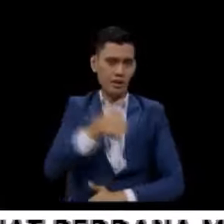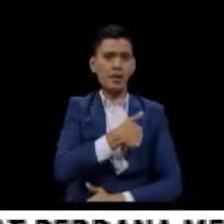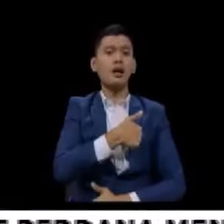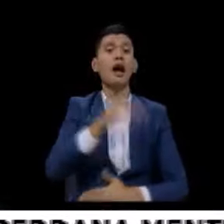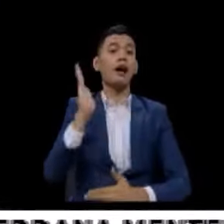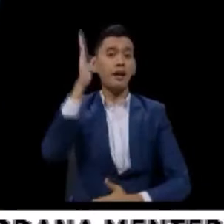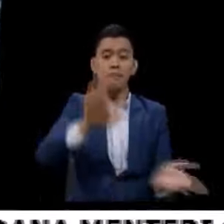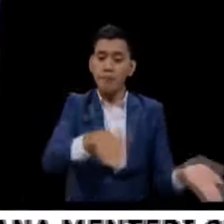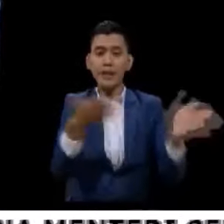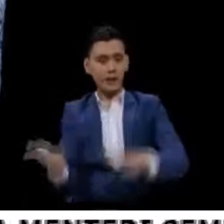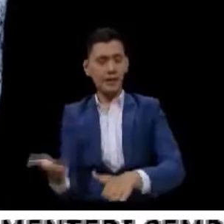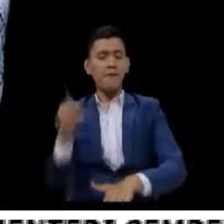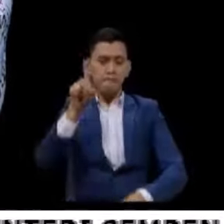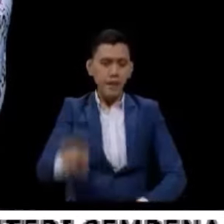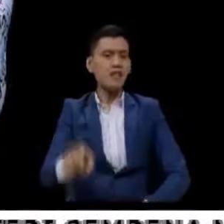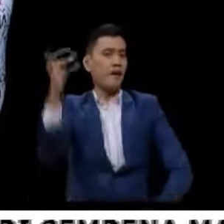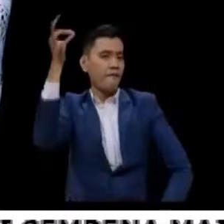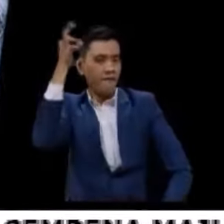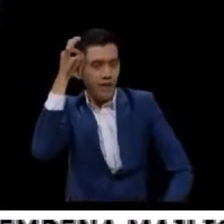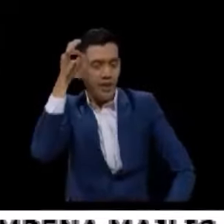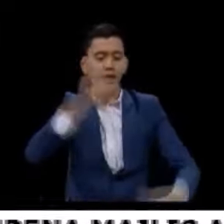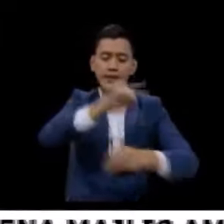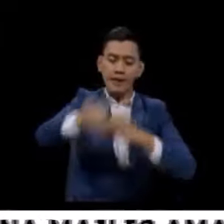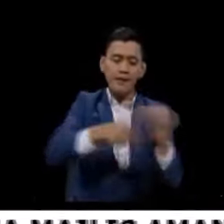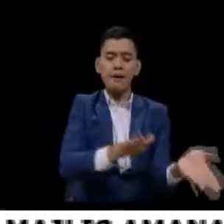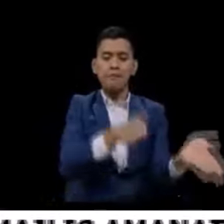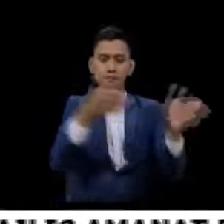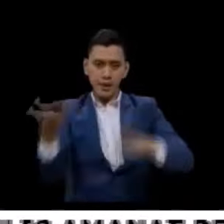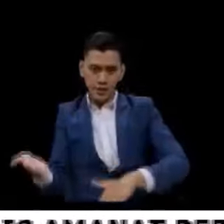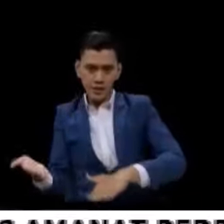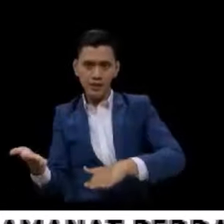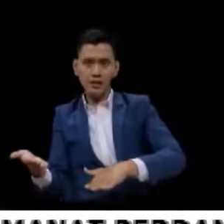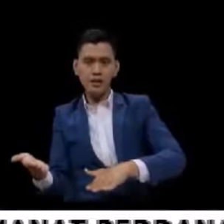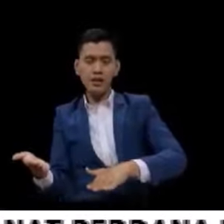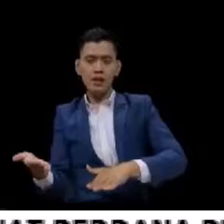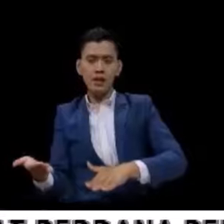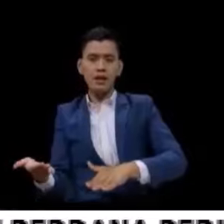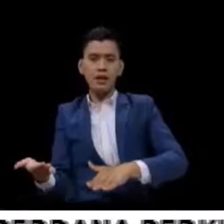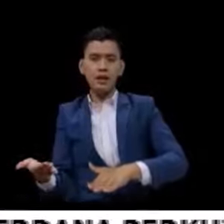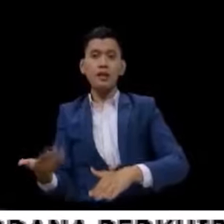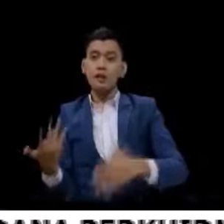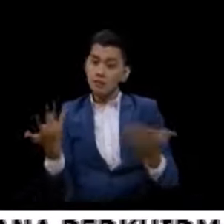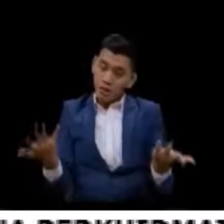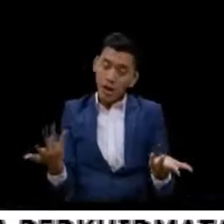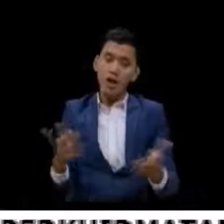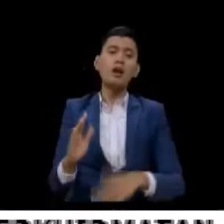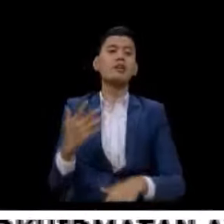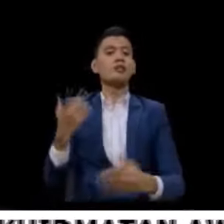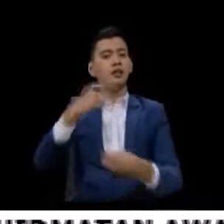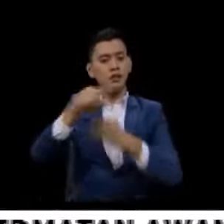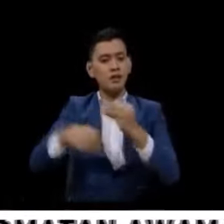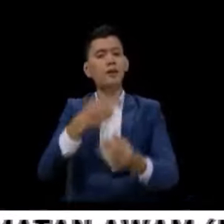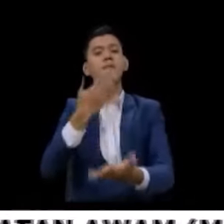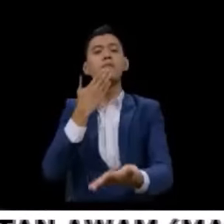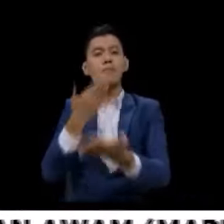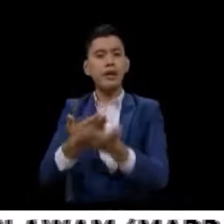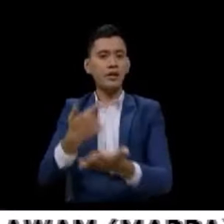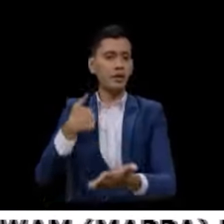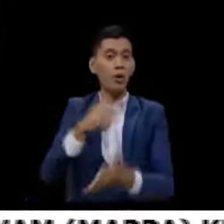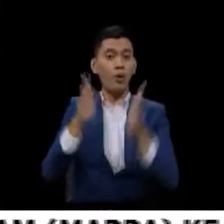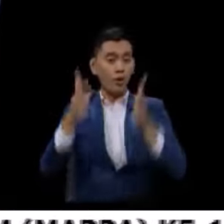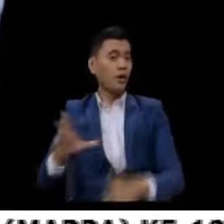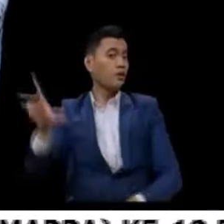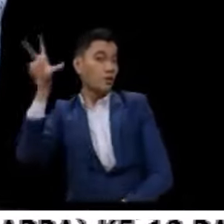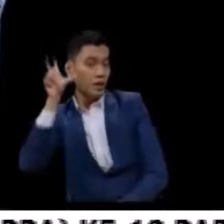kita nikmati keras supaya publik kita buat malam ditetapkan menentukan segmen Eh aku hanya hak benar-benar baik tatakawanai